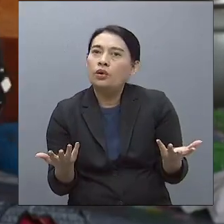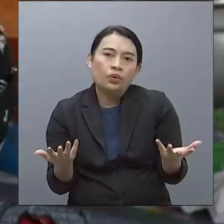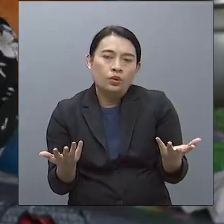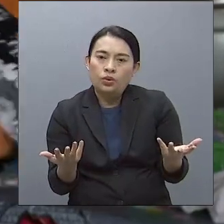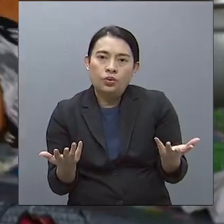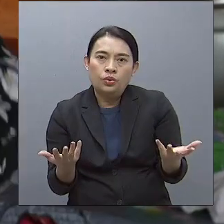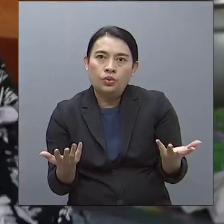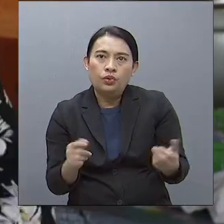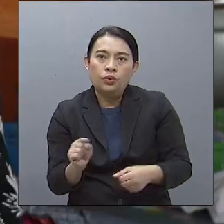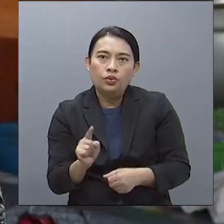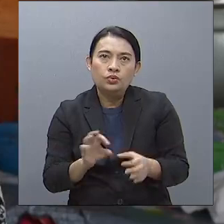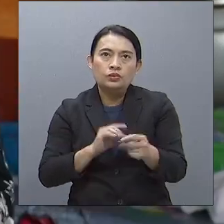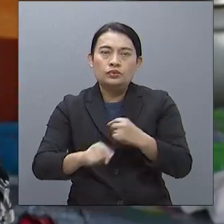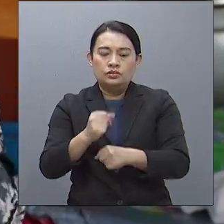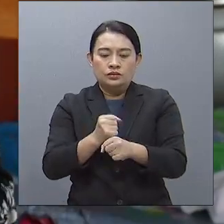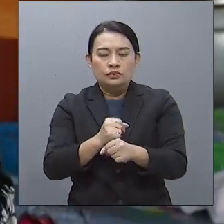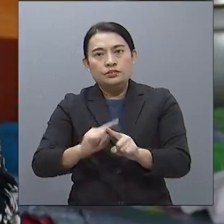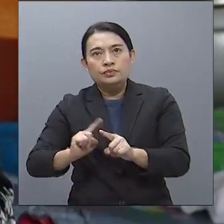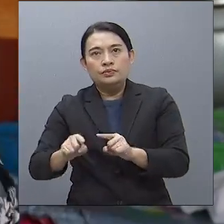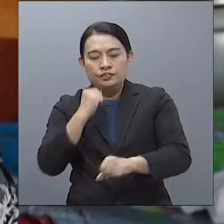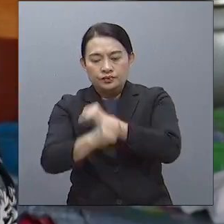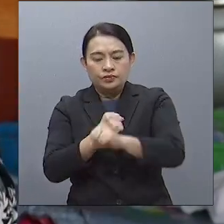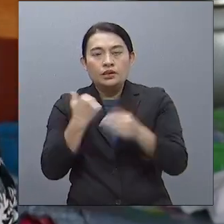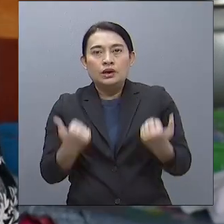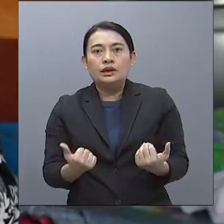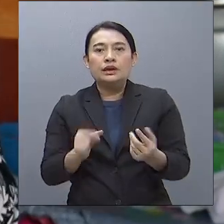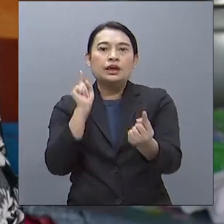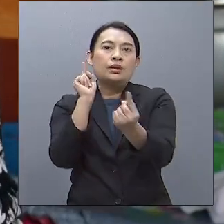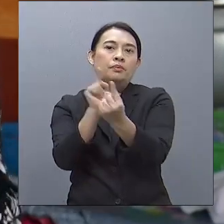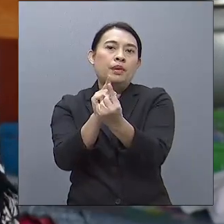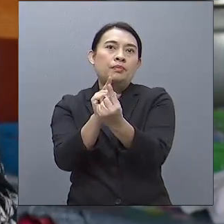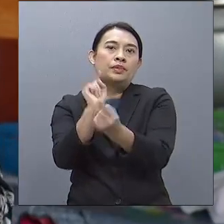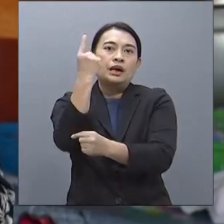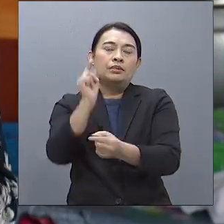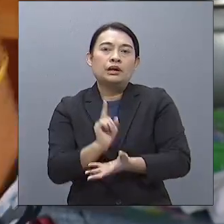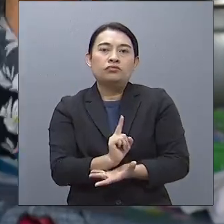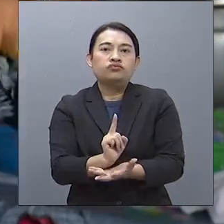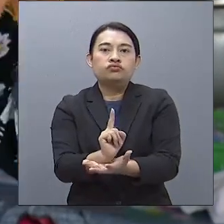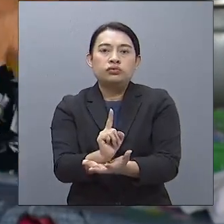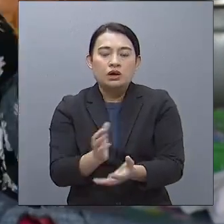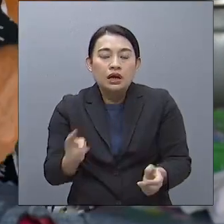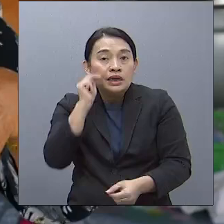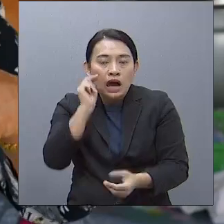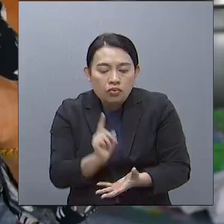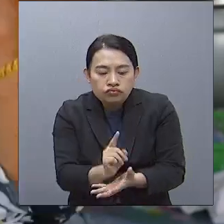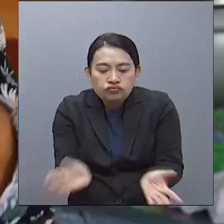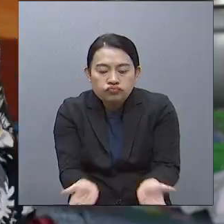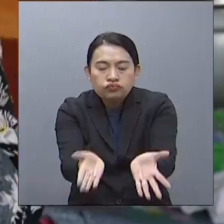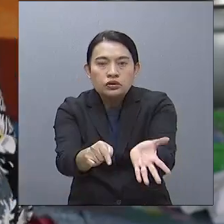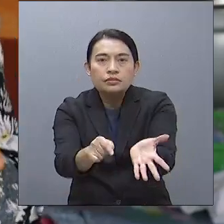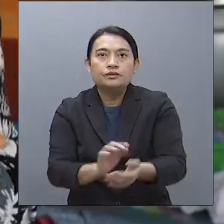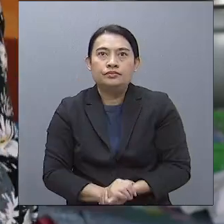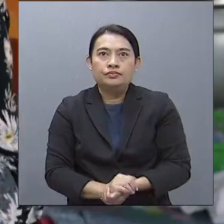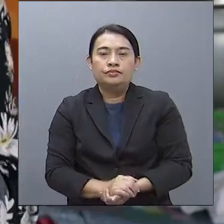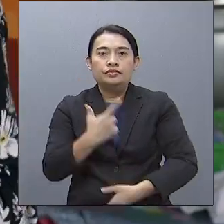าโซหวยเราไงปีนี้ก็เจอกันอีกทีก็งานลอยกระทงค่ะที่ทุ่งพระโพตลาด